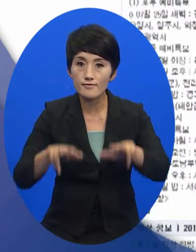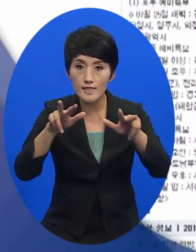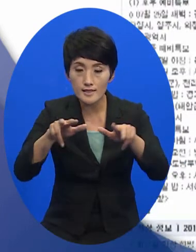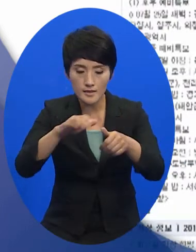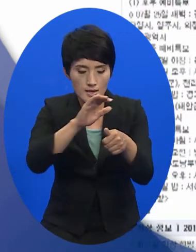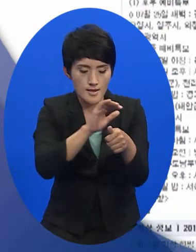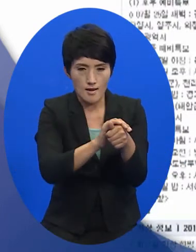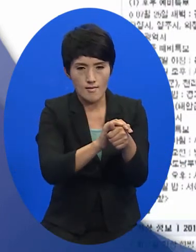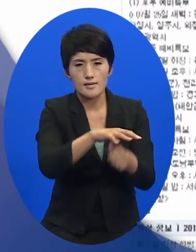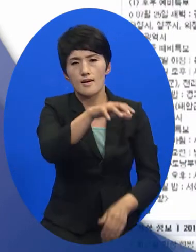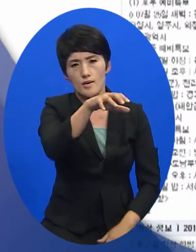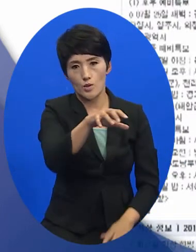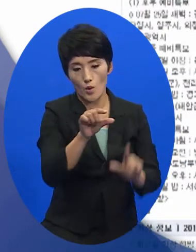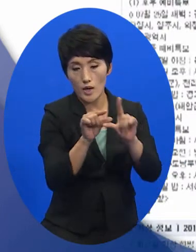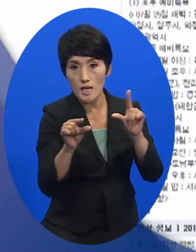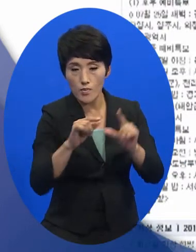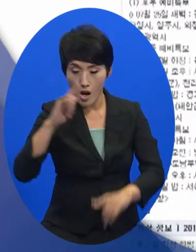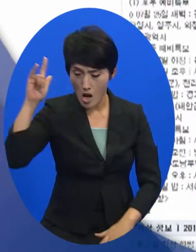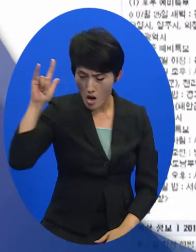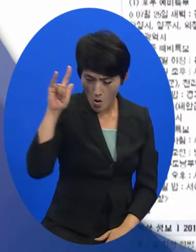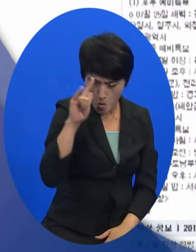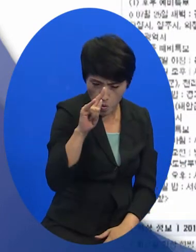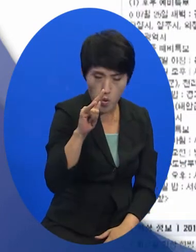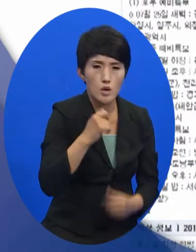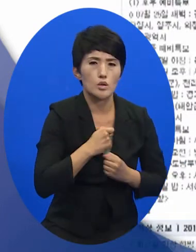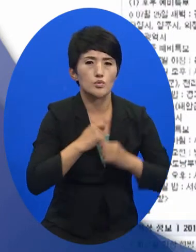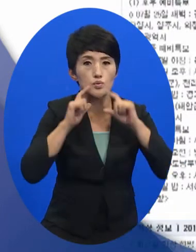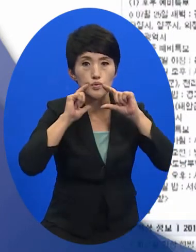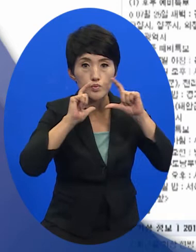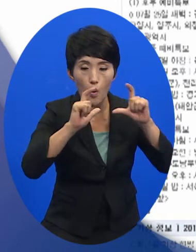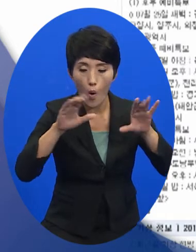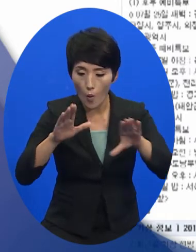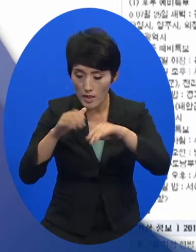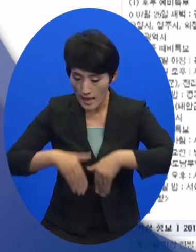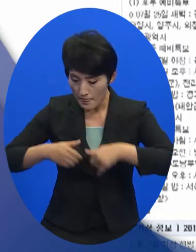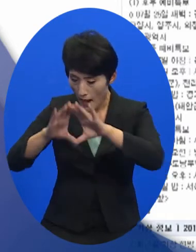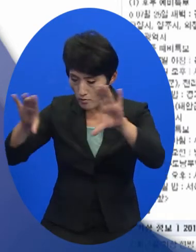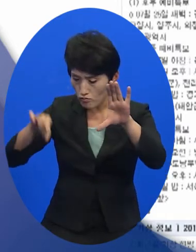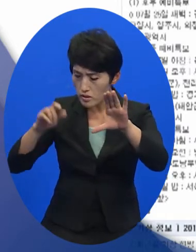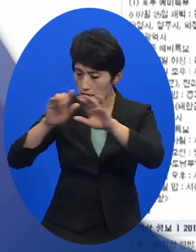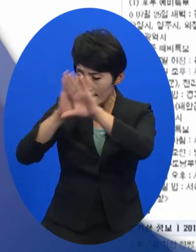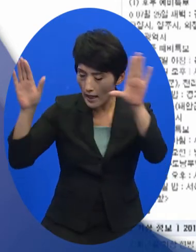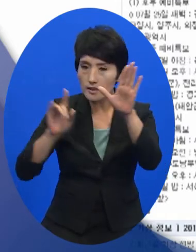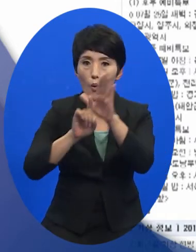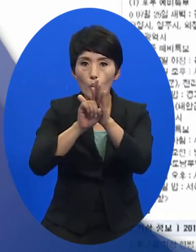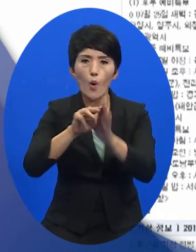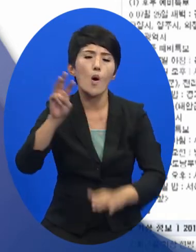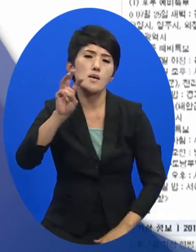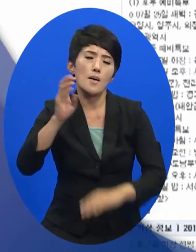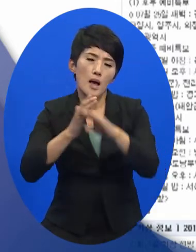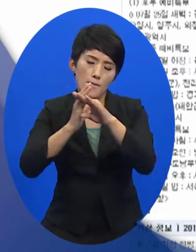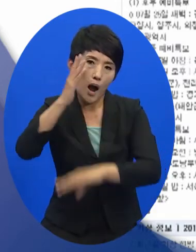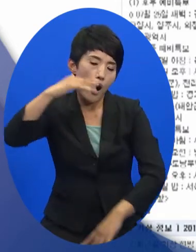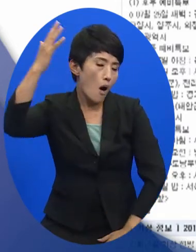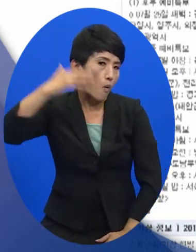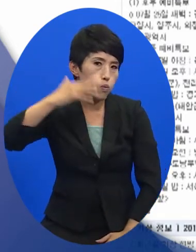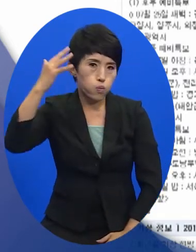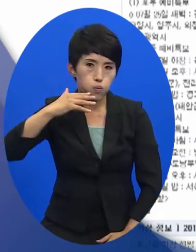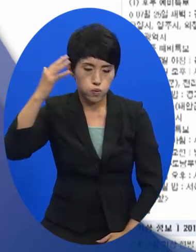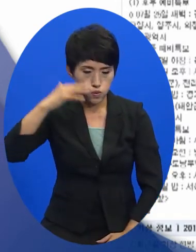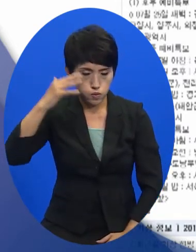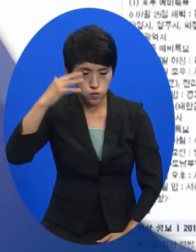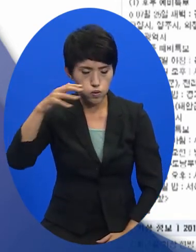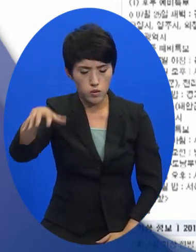현재 경상남북도 일부 지역에 폭염주의보가 발효 중인 가운데 오늘 남부지방의 낮 기온이 30도가 넘는 더운 날씨가